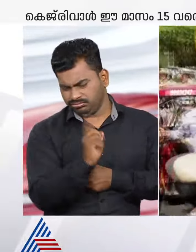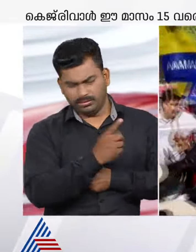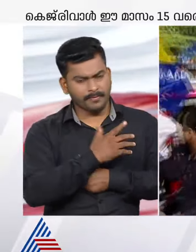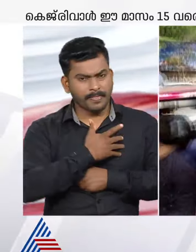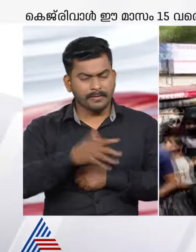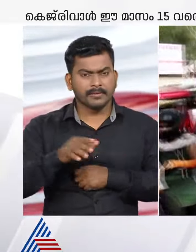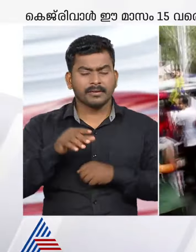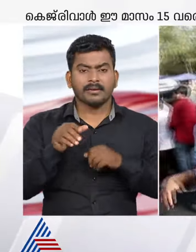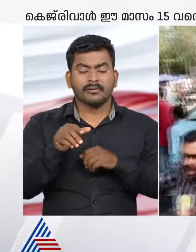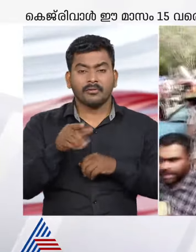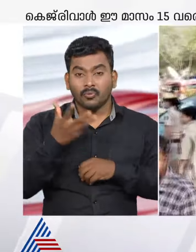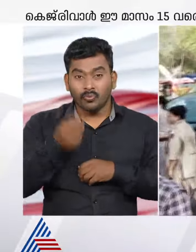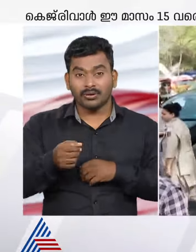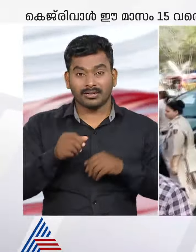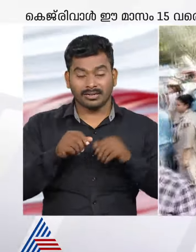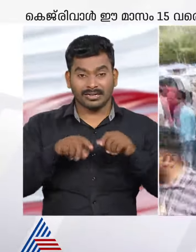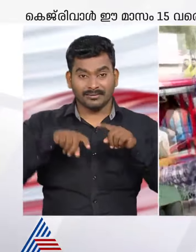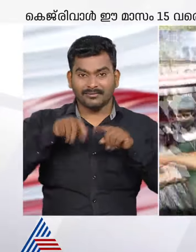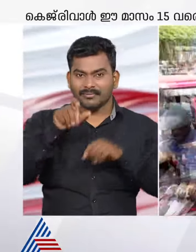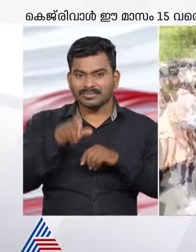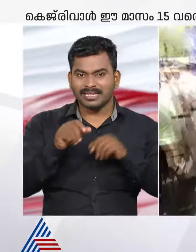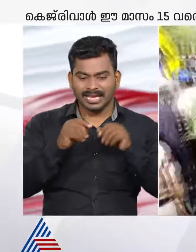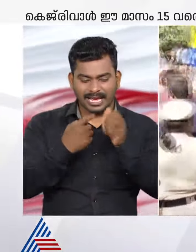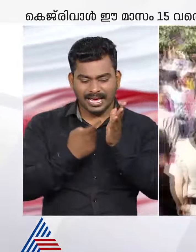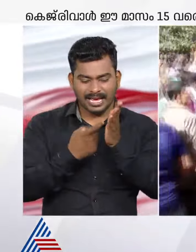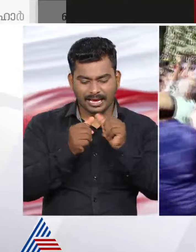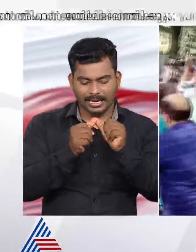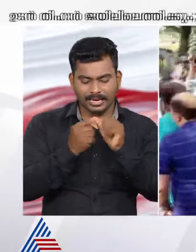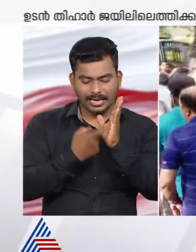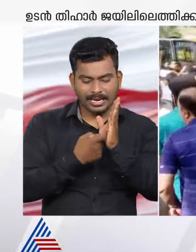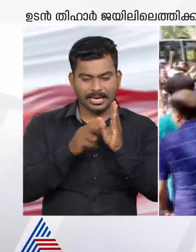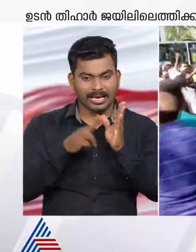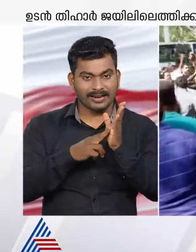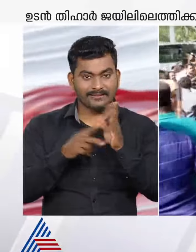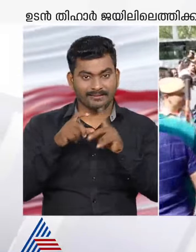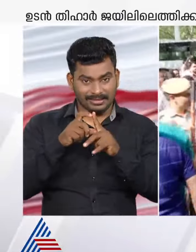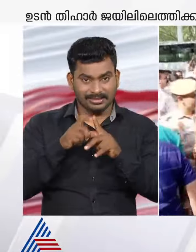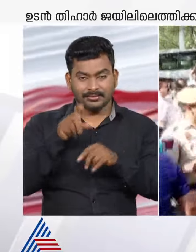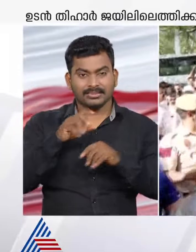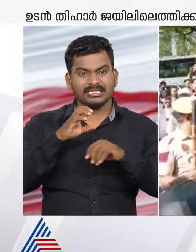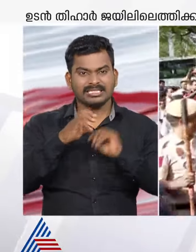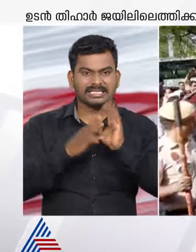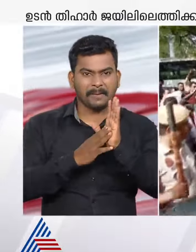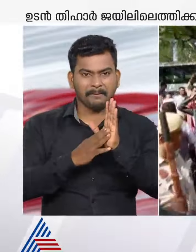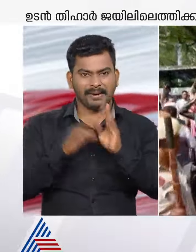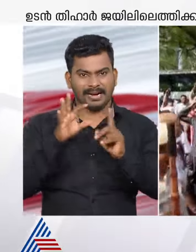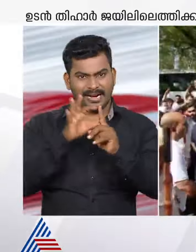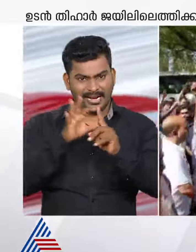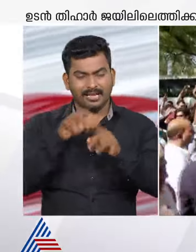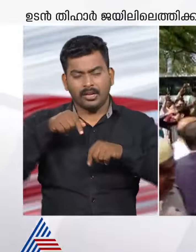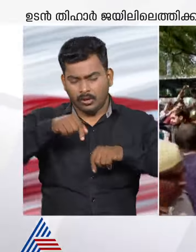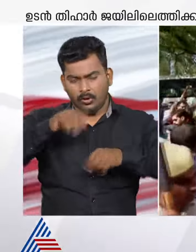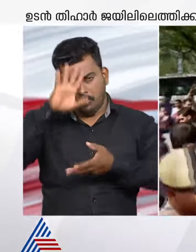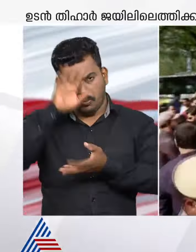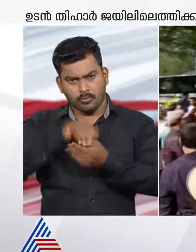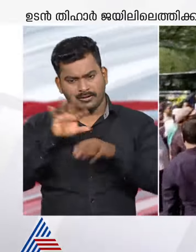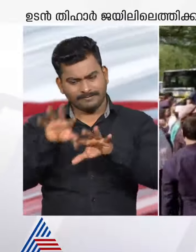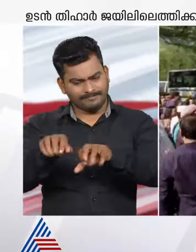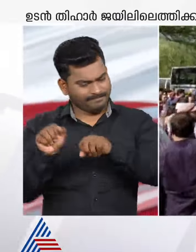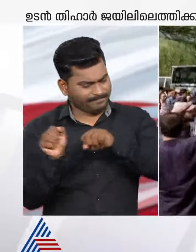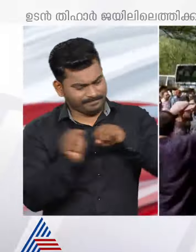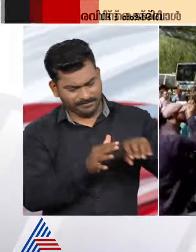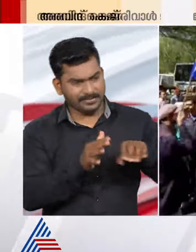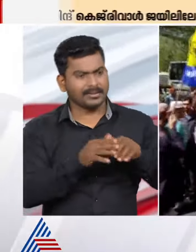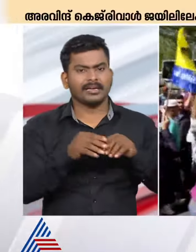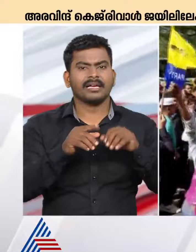മേം ബി കെജ്രിവാൾ, ഞാനും കെജ്രിവാളാണ് എന്ന് പറഞ്ഞുകൊണ്ടുള്ള പോസ്റ്ററുകളുമേന്തി, ടീഷർട്ടുകൾ ധരിച്ച കൊടികളുമേന്തിയാണ് ഇവിടെ ആം ആദ്മി പാർട്ടി പ്രവർത്തകർ